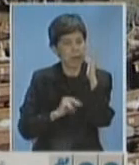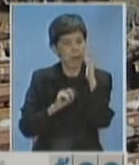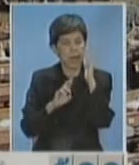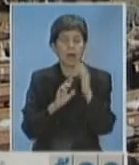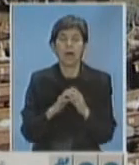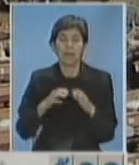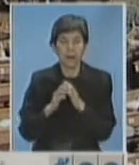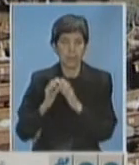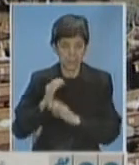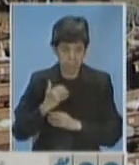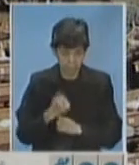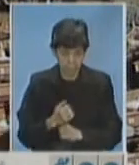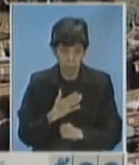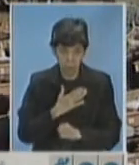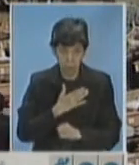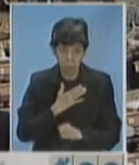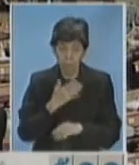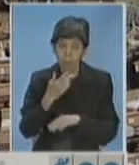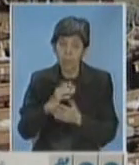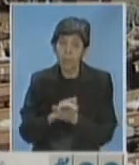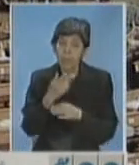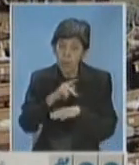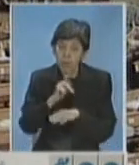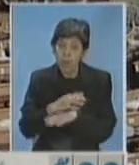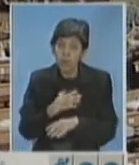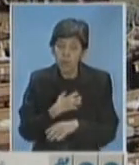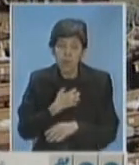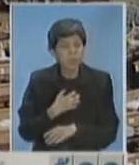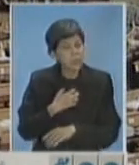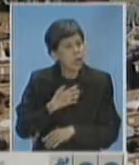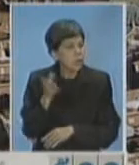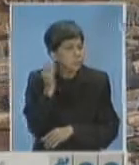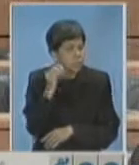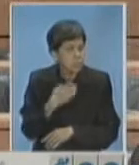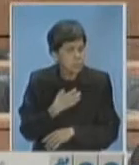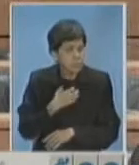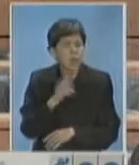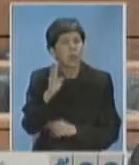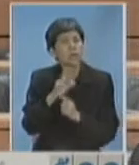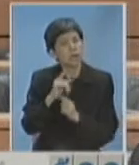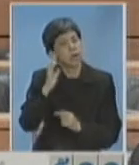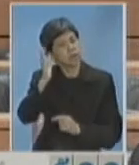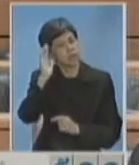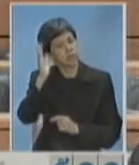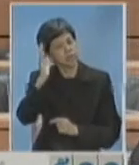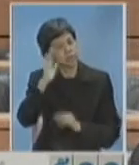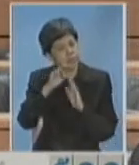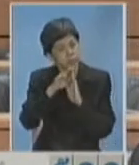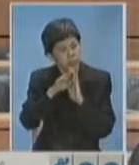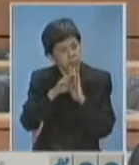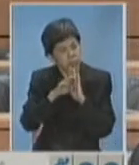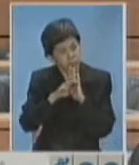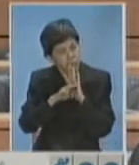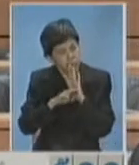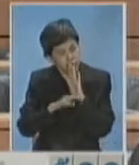ประชาธิปัตย์ก็ผมขออนุญาตท่านประธานนะครับผมอยากจะฟังที่ท่านวัชระได้อภิปรายอยู่ในขณะนี้เนี่ยมัน